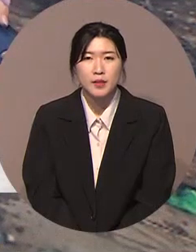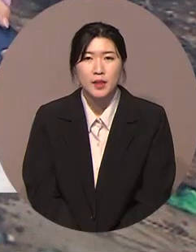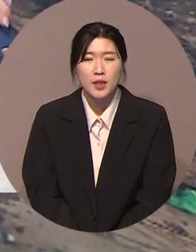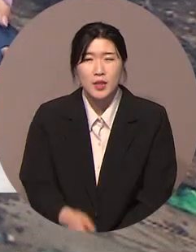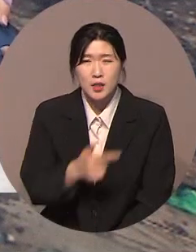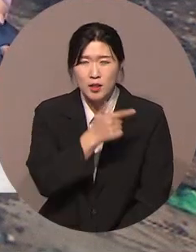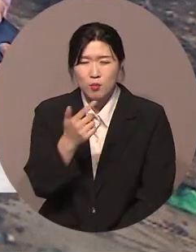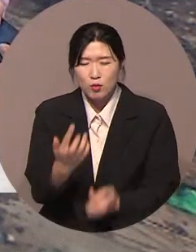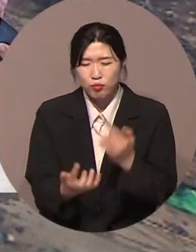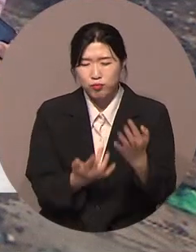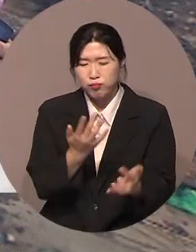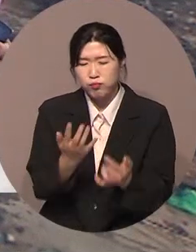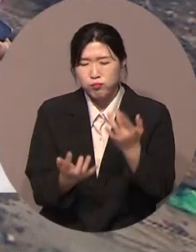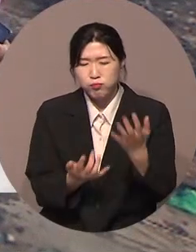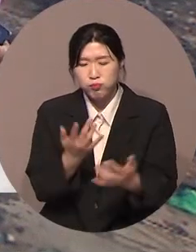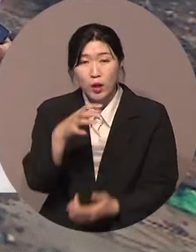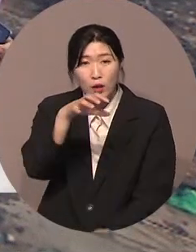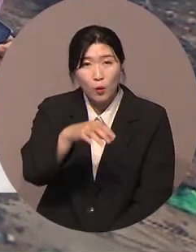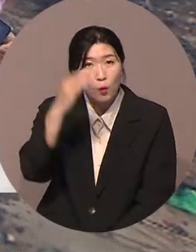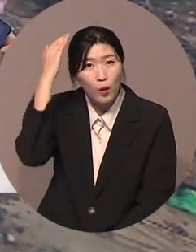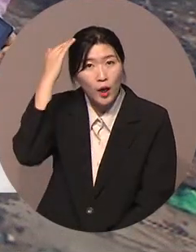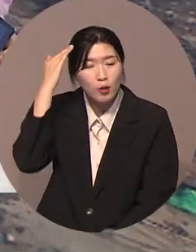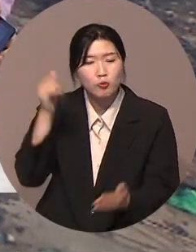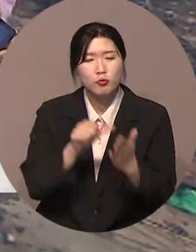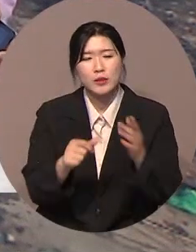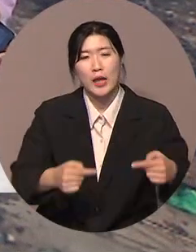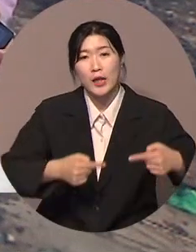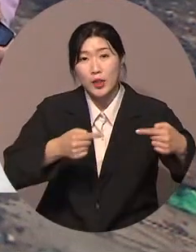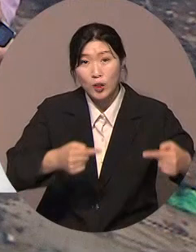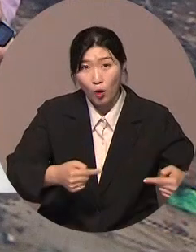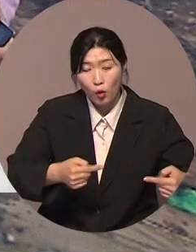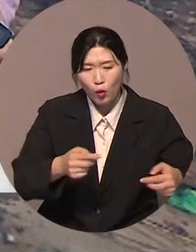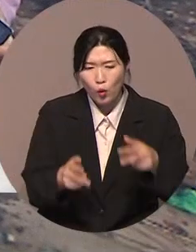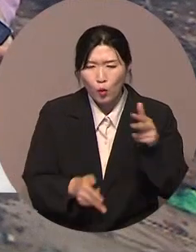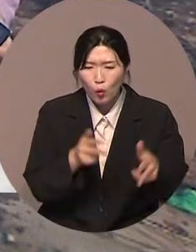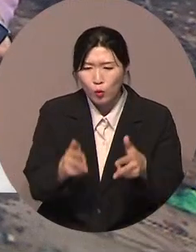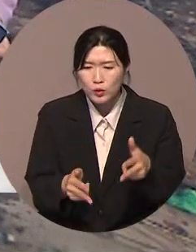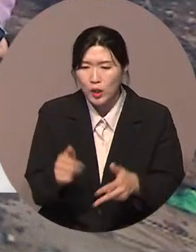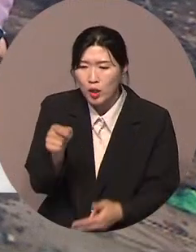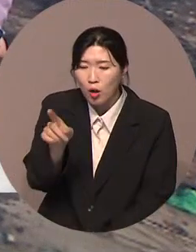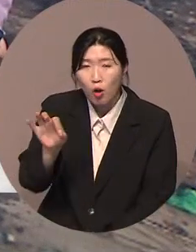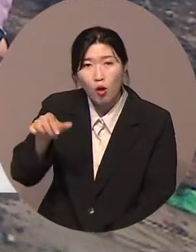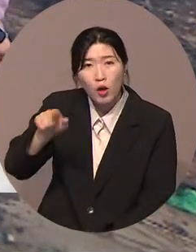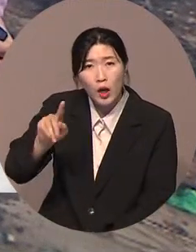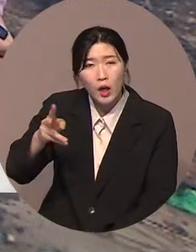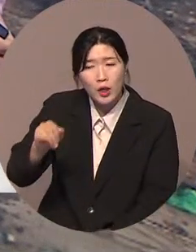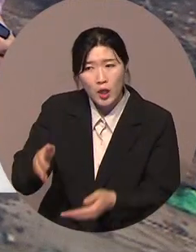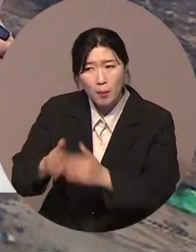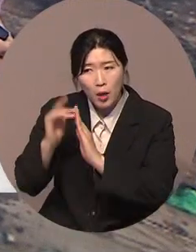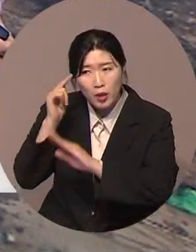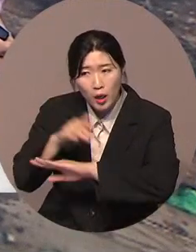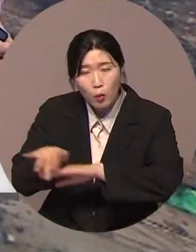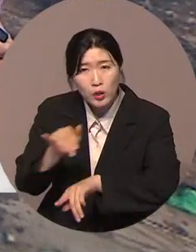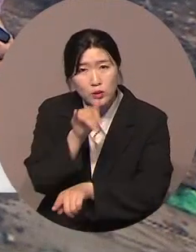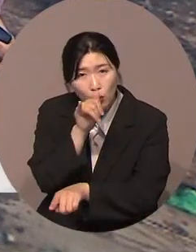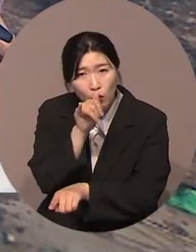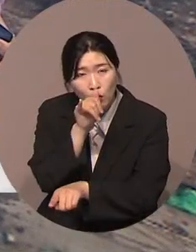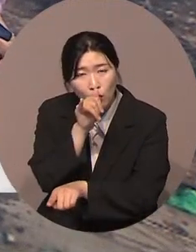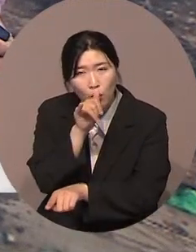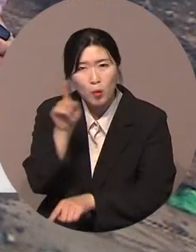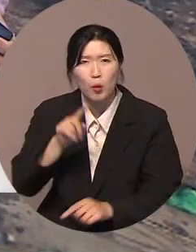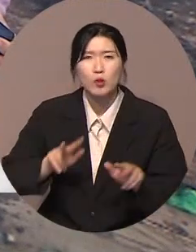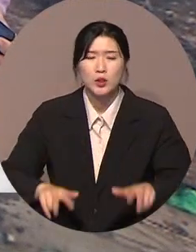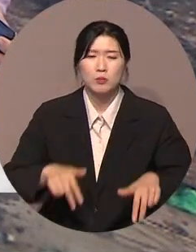대형 화재로 제2공장이 불에 탄 한국 타이어가 헝가리 공장 증설을 추진하는 것으로 확인됐습니다. 200명